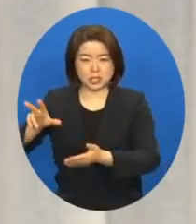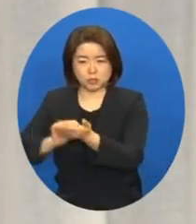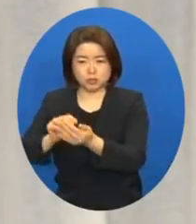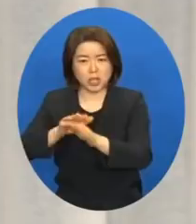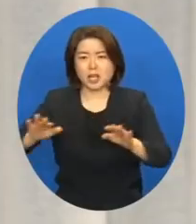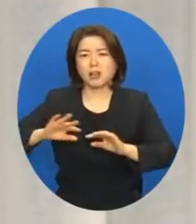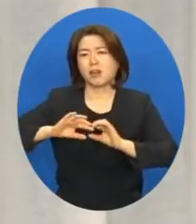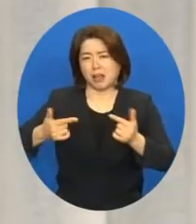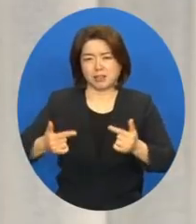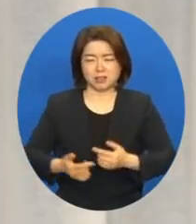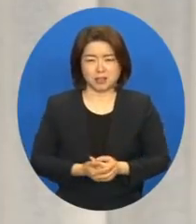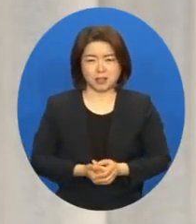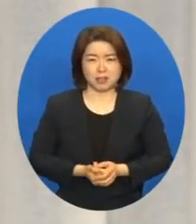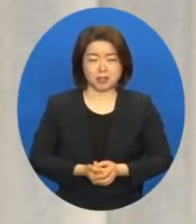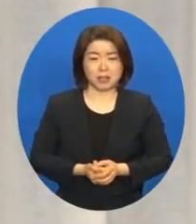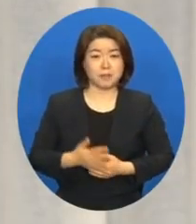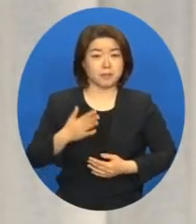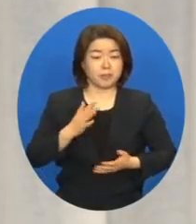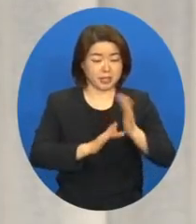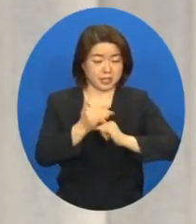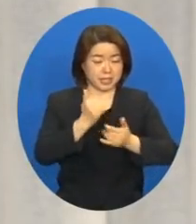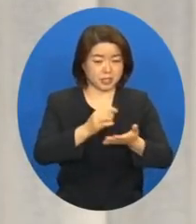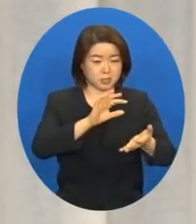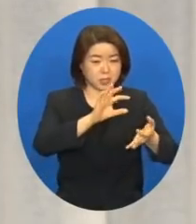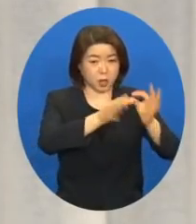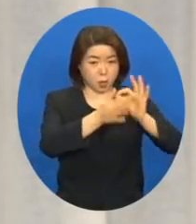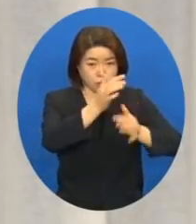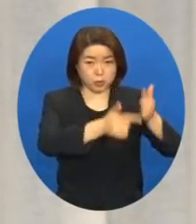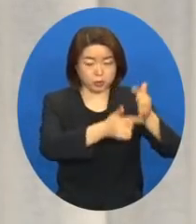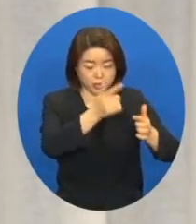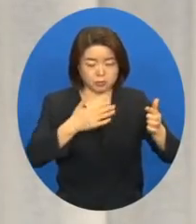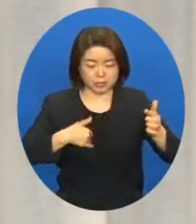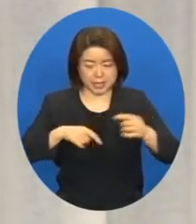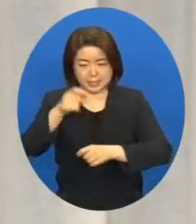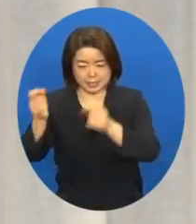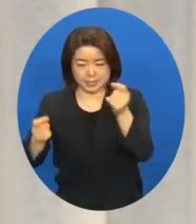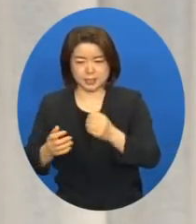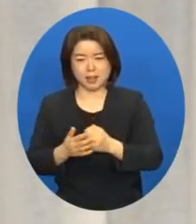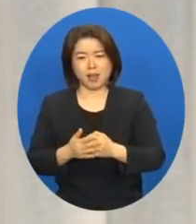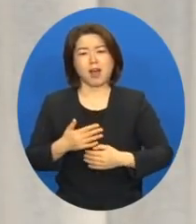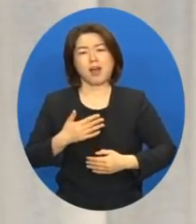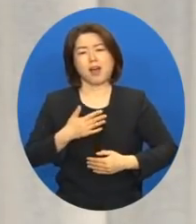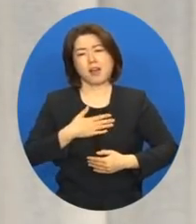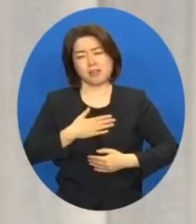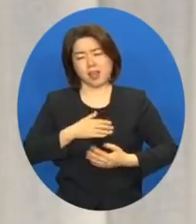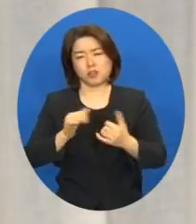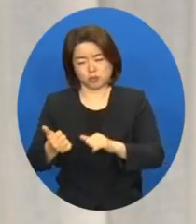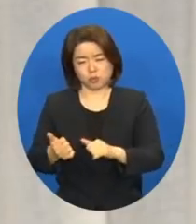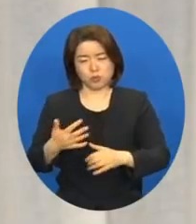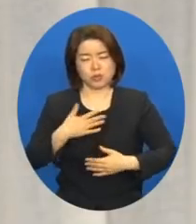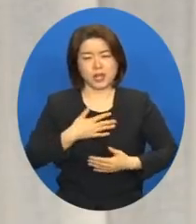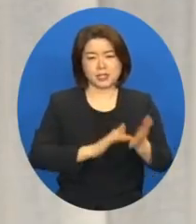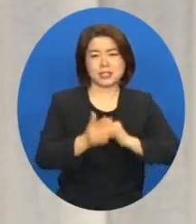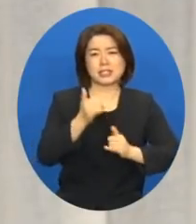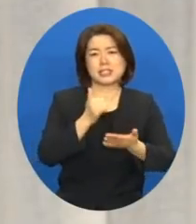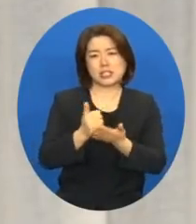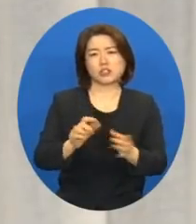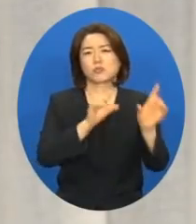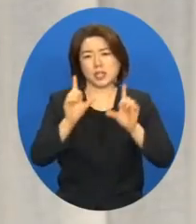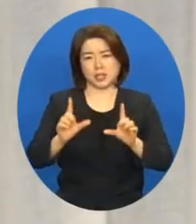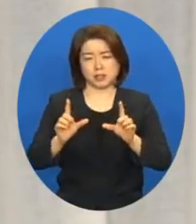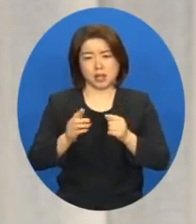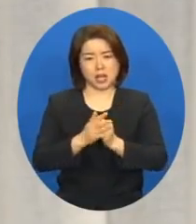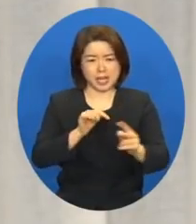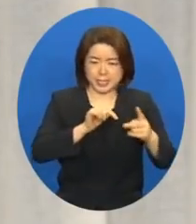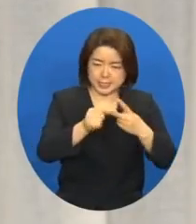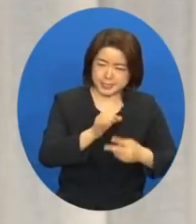예수님이 포도나무고 나는 가지다. 그러니 이제 나는 죽었고 나는 이제 예수님으로 산다. 주님이 이해가 되든 안